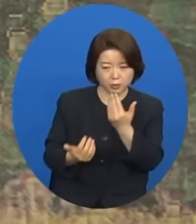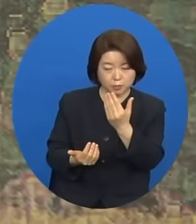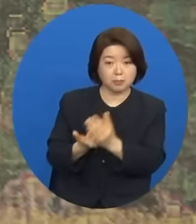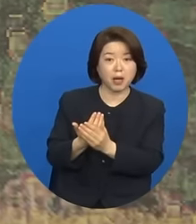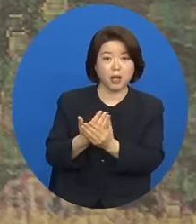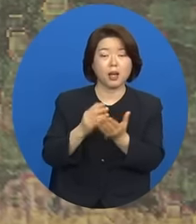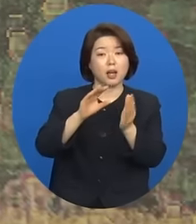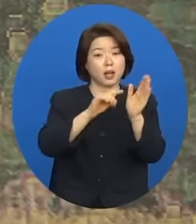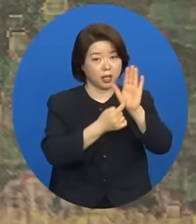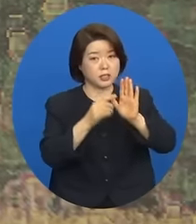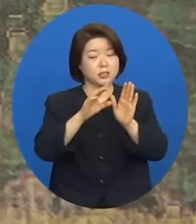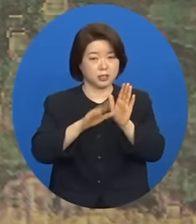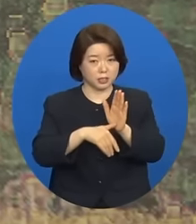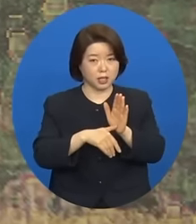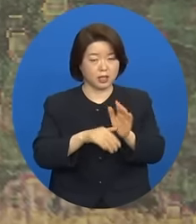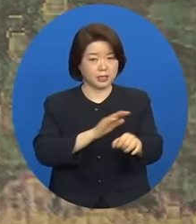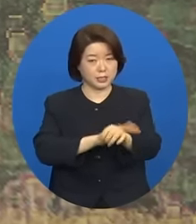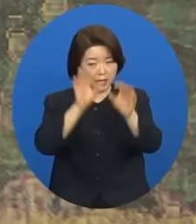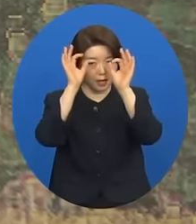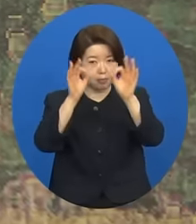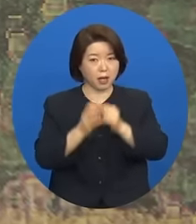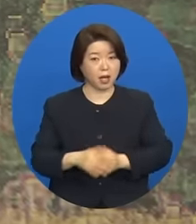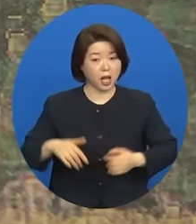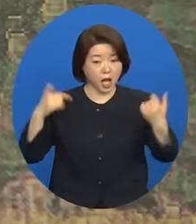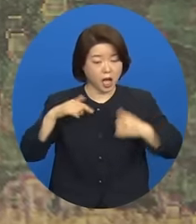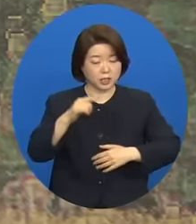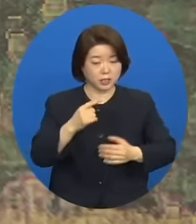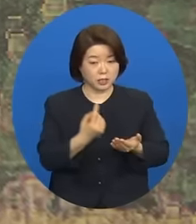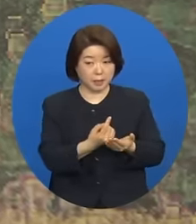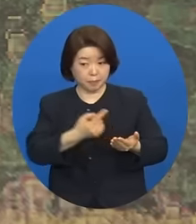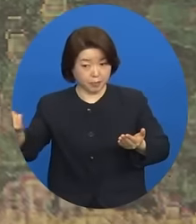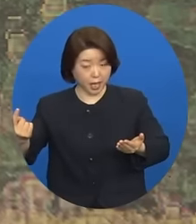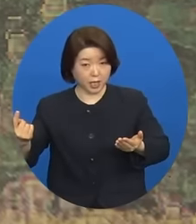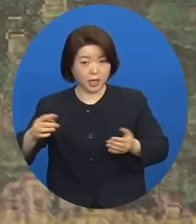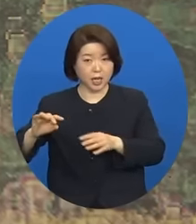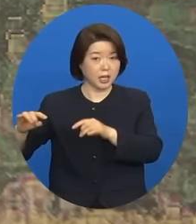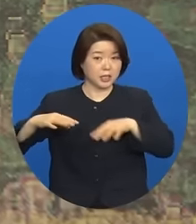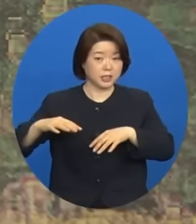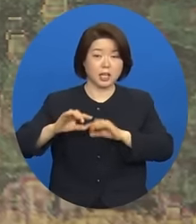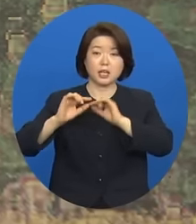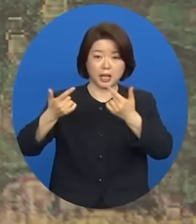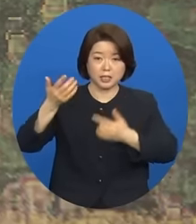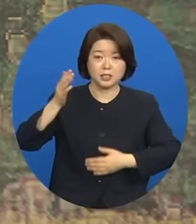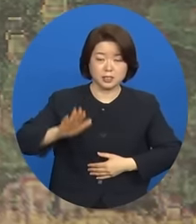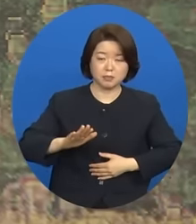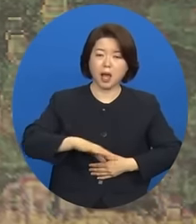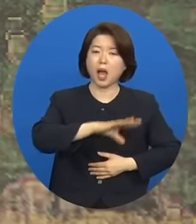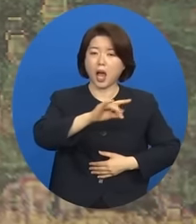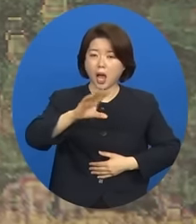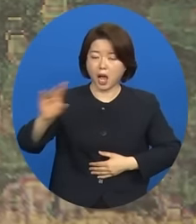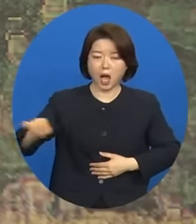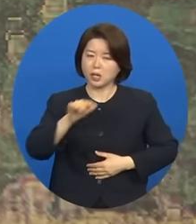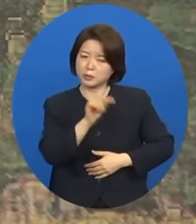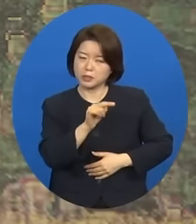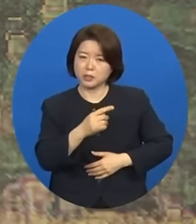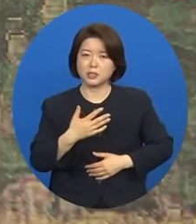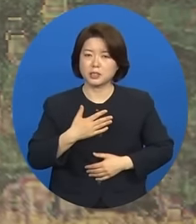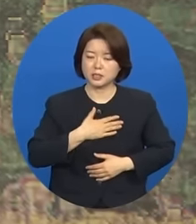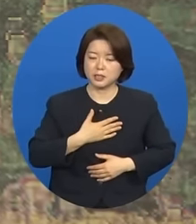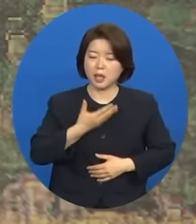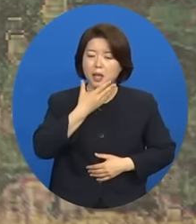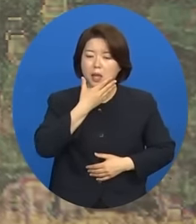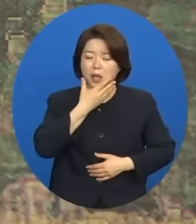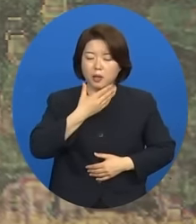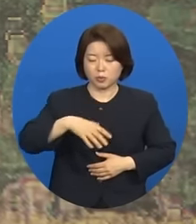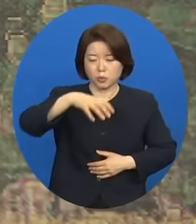한번 잘 보시기 바랍니다. 항상 그것이 떠나는 사인은 아니지만 때로는 그것이 어떤 우리의